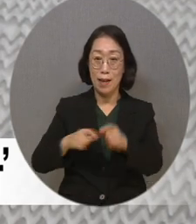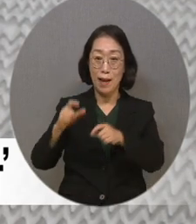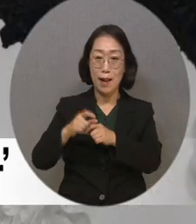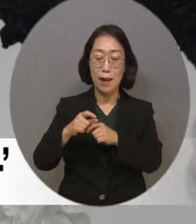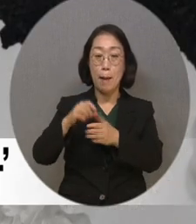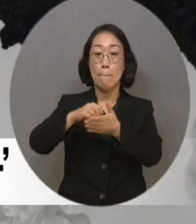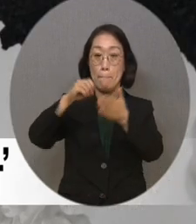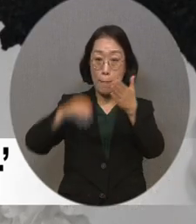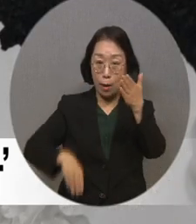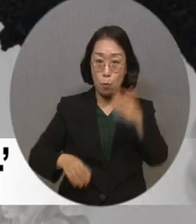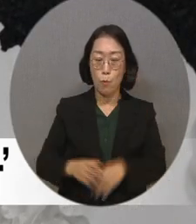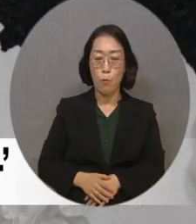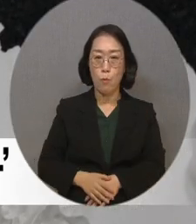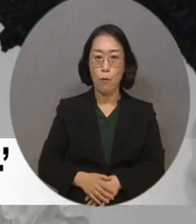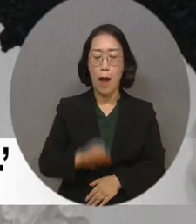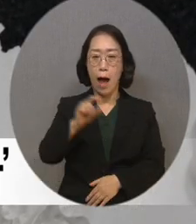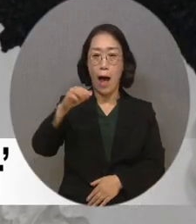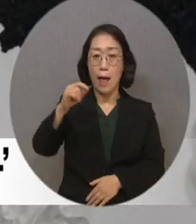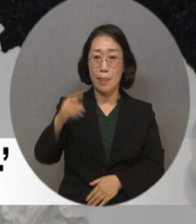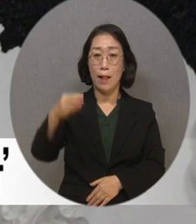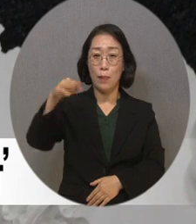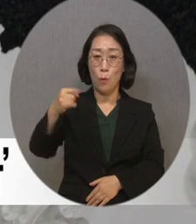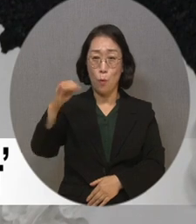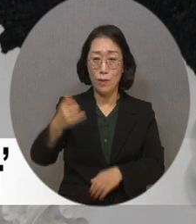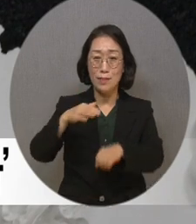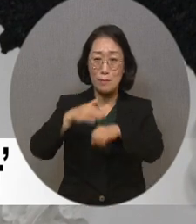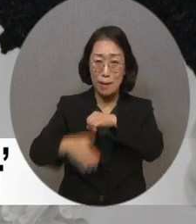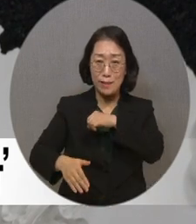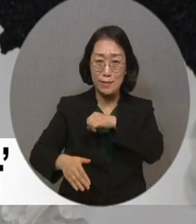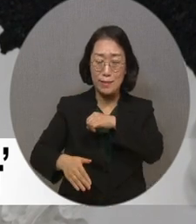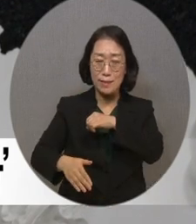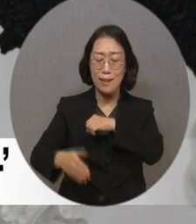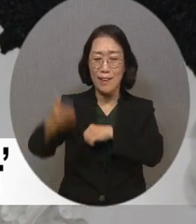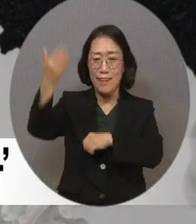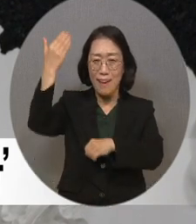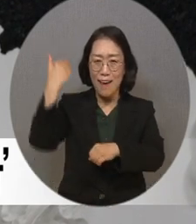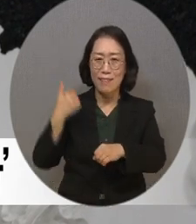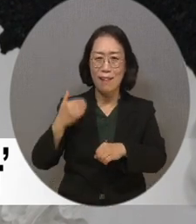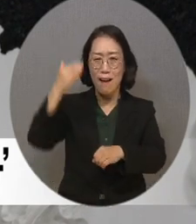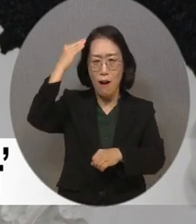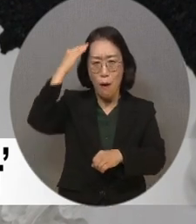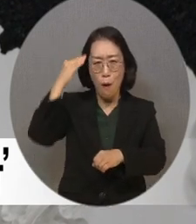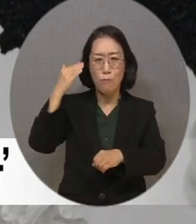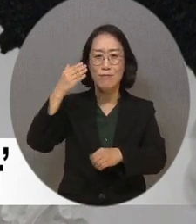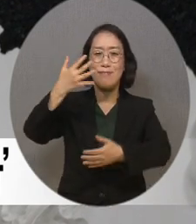배제해 마치 아날로그 감성이 짙은 흑백 영화를 보는 것 같습니다.